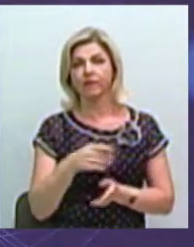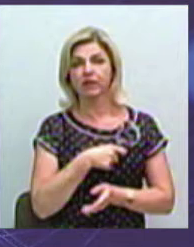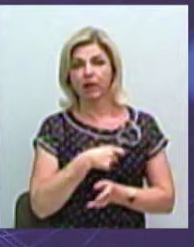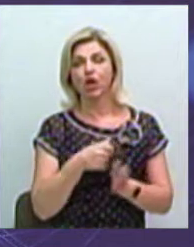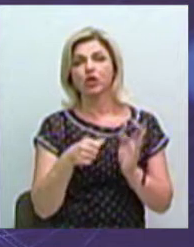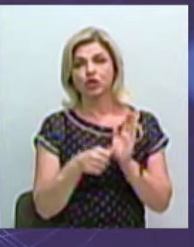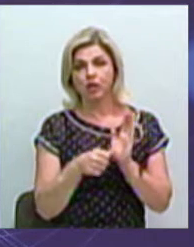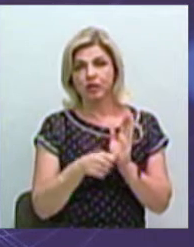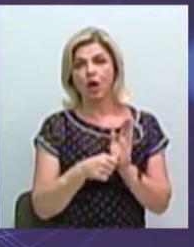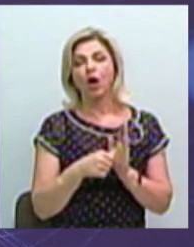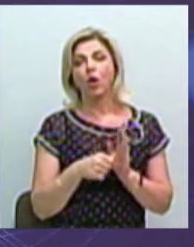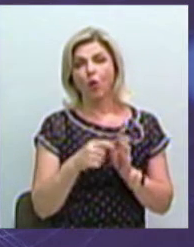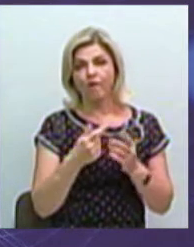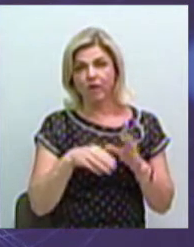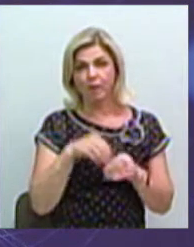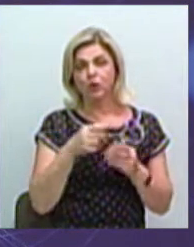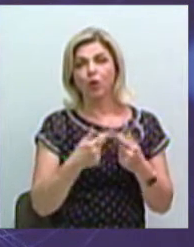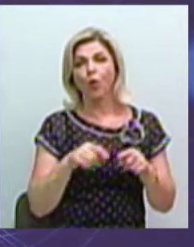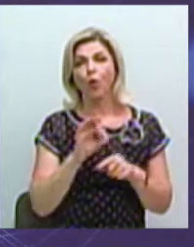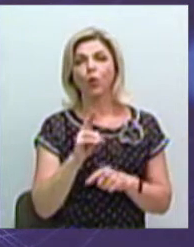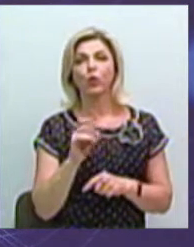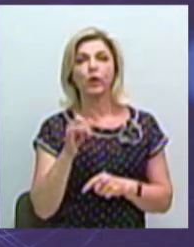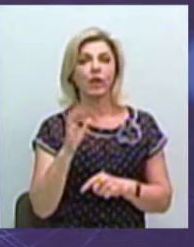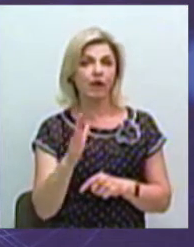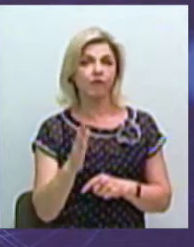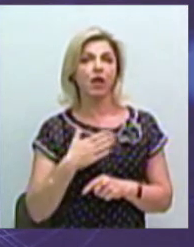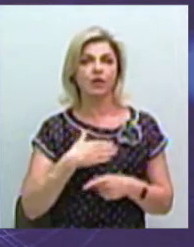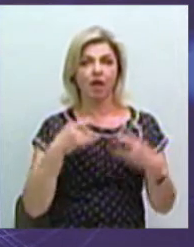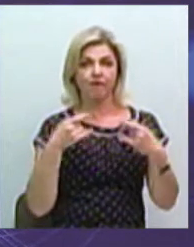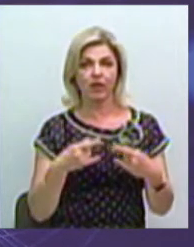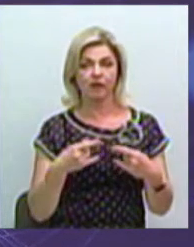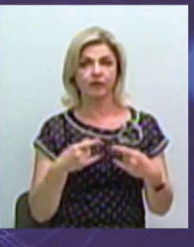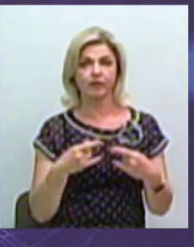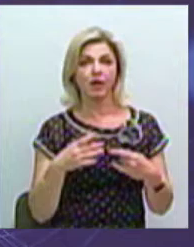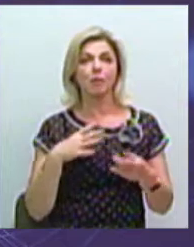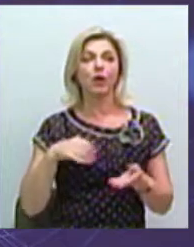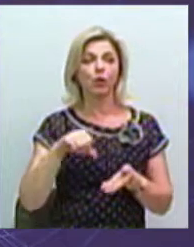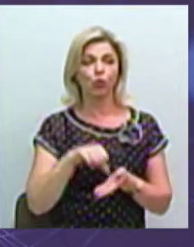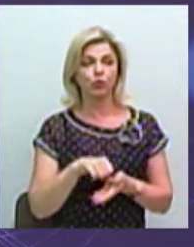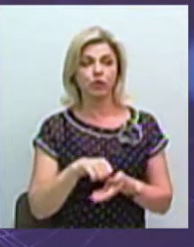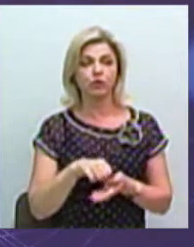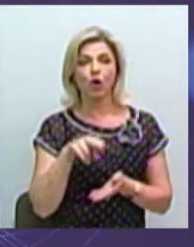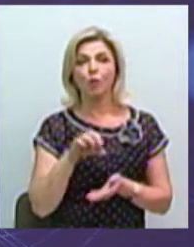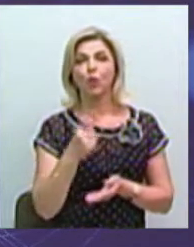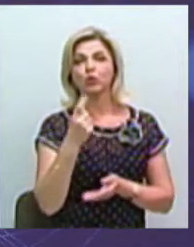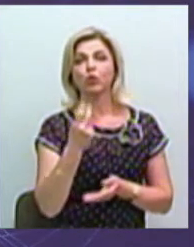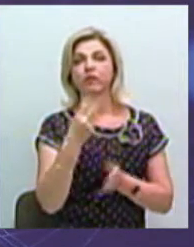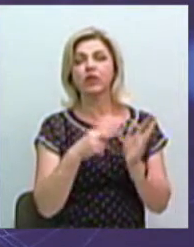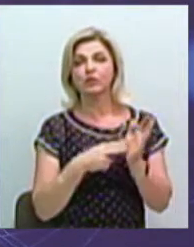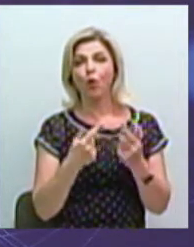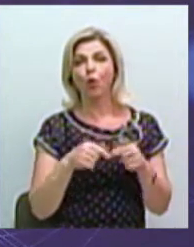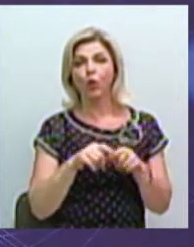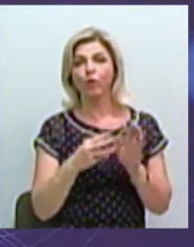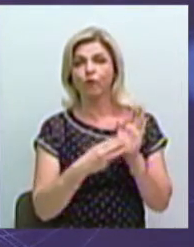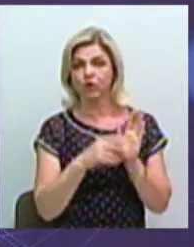6 одномандатних виборчих округів Миколаївської області в нашому ефірі взяли участь. По 127-му округу